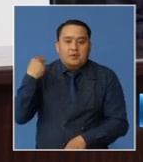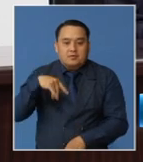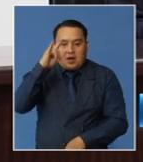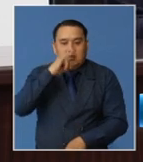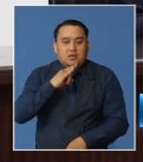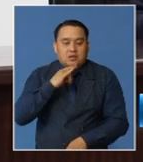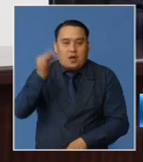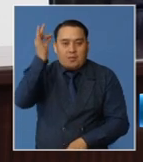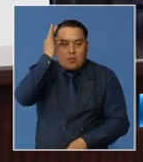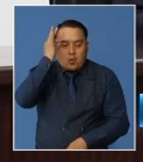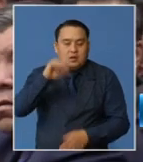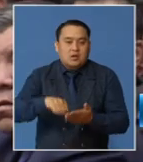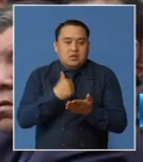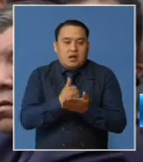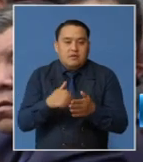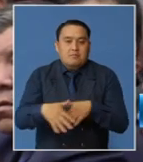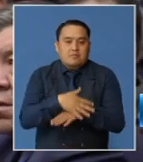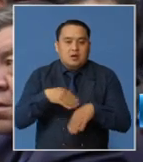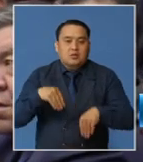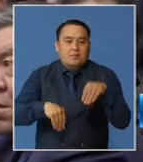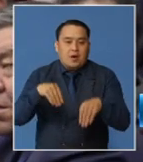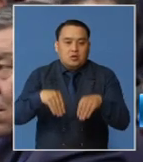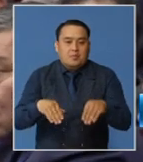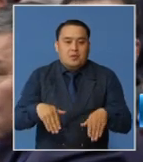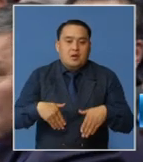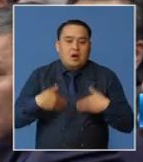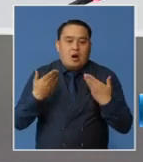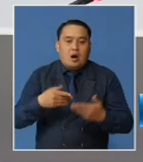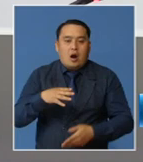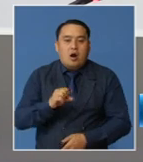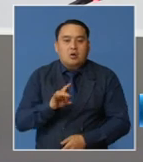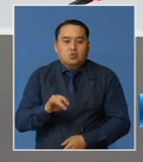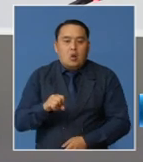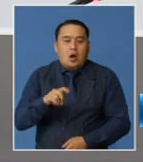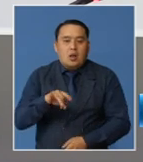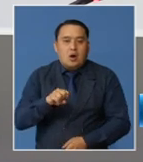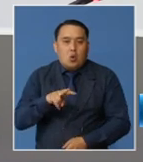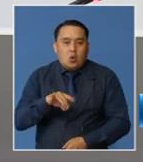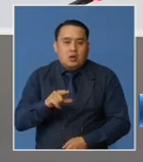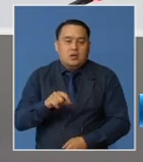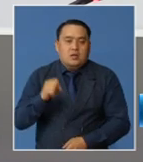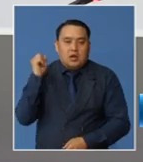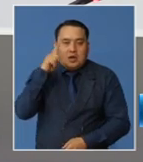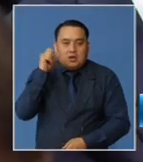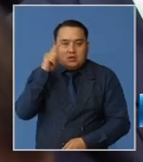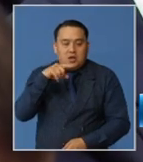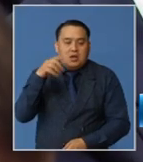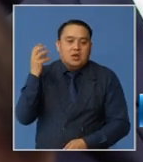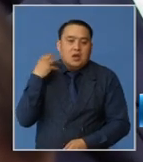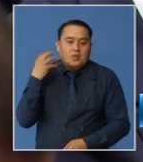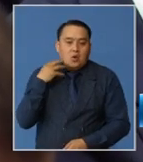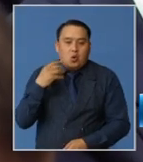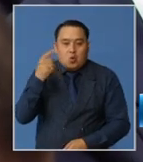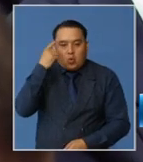Казахстана. Напомню, основная масса посева нынешнего года предлагается на Аксузский, Алакольский, Скельдинский, Каратальский, Кербулакский,